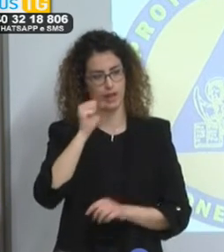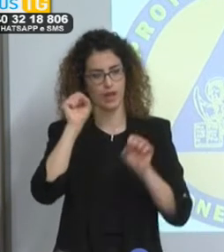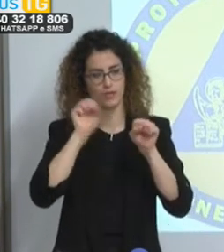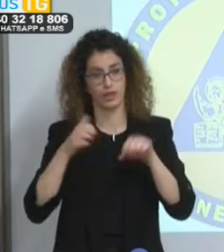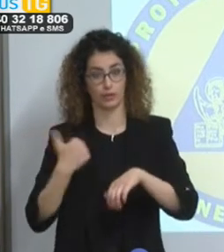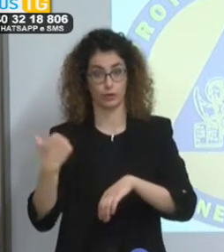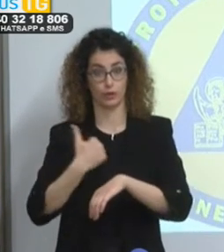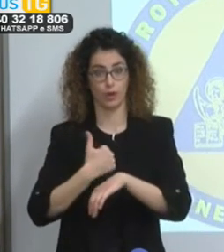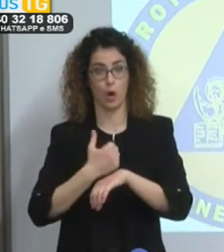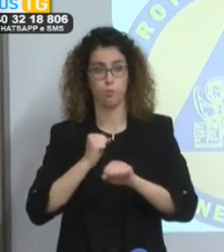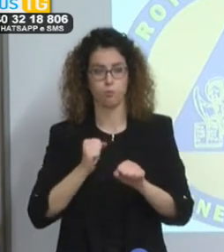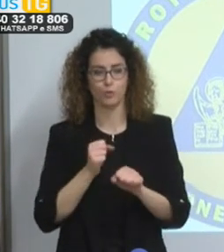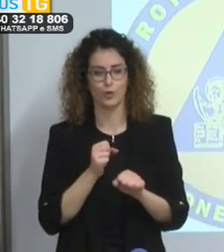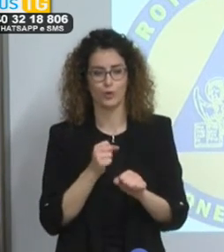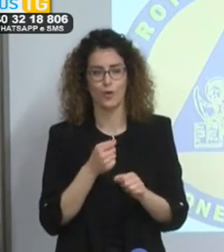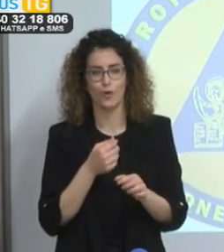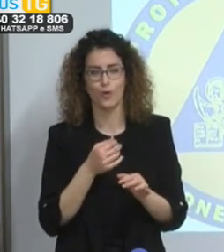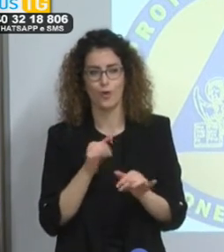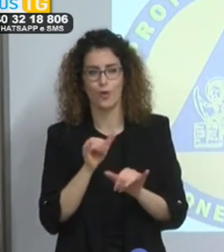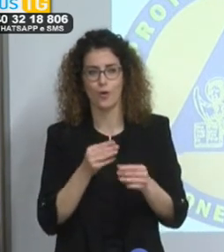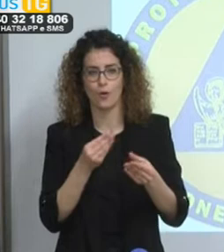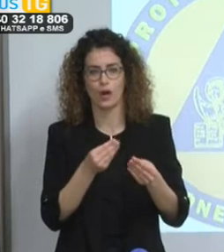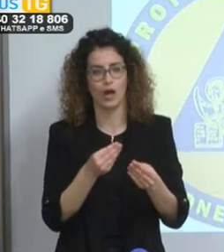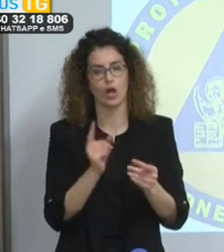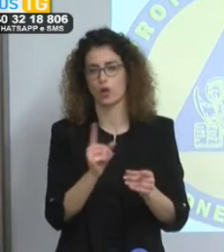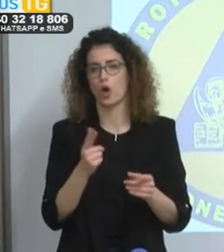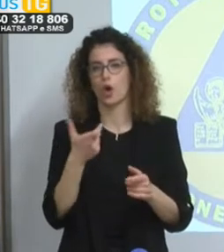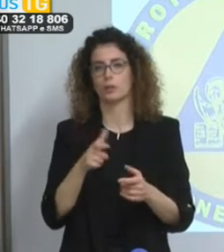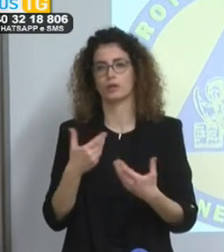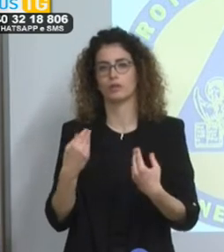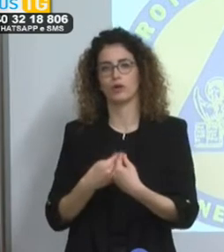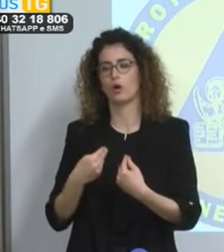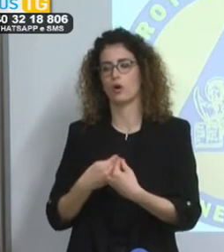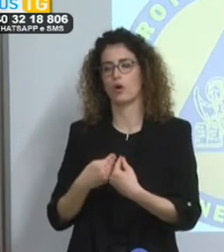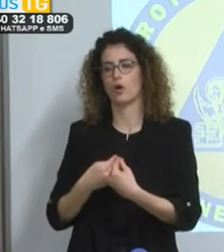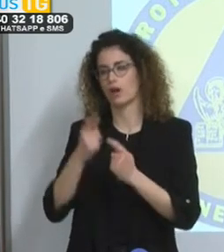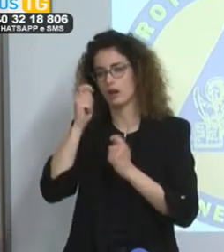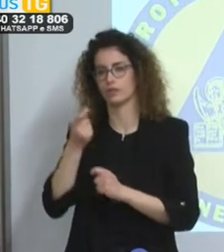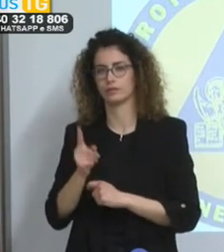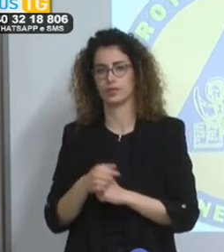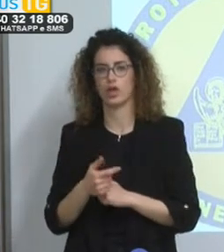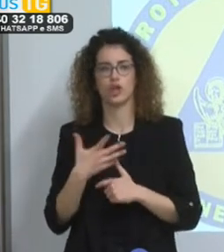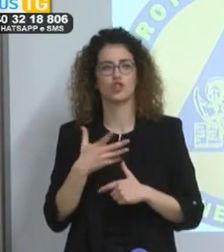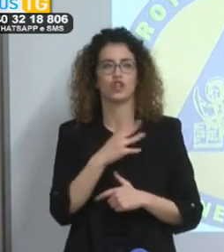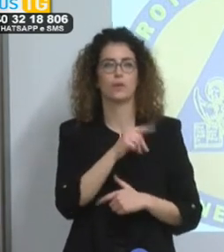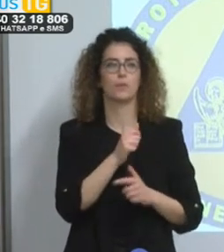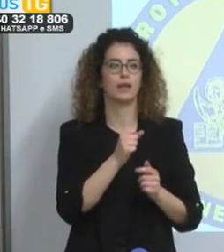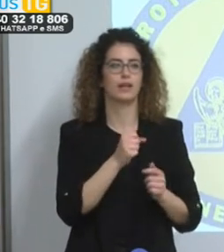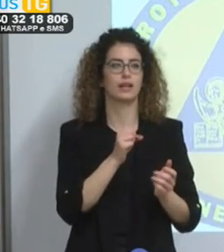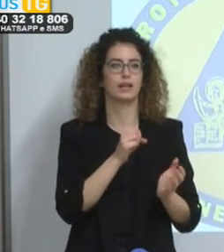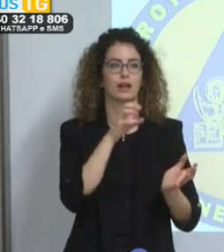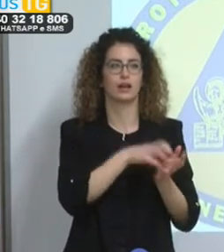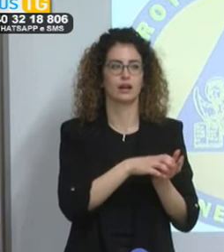qualche anticipazione? No, perché non è corretto nei confronti dei colleghi. Ma è stato pubblicato domenica, quindi avete dato per te. Non so, gli avranno